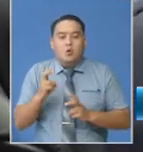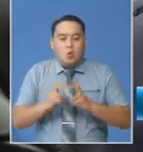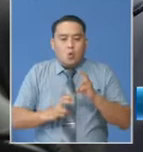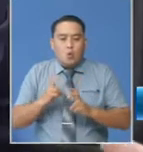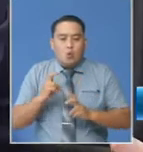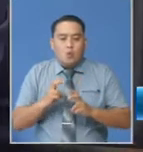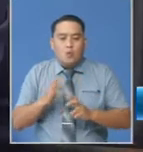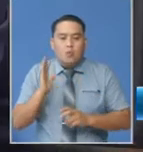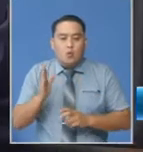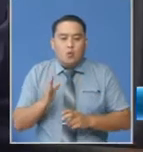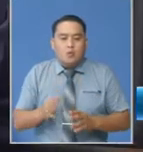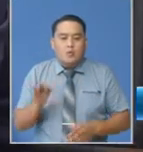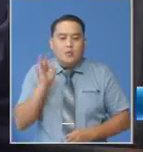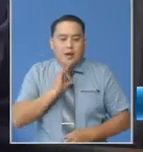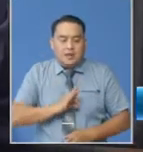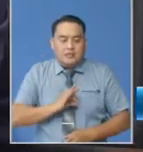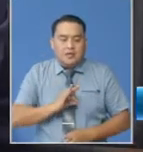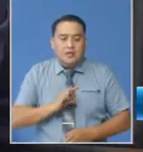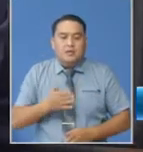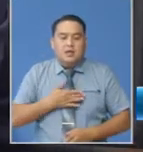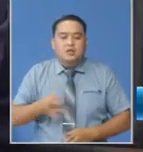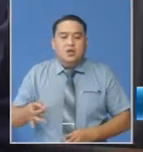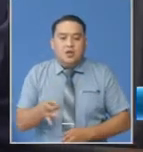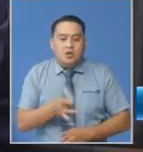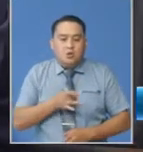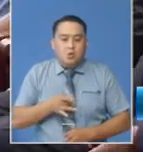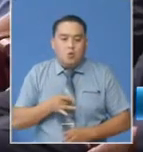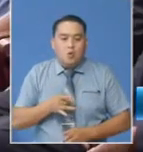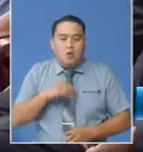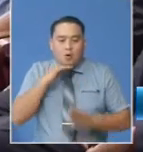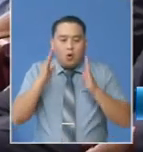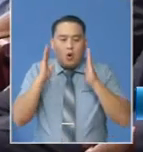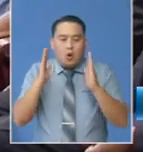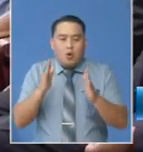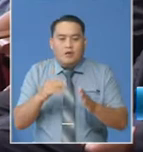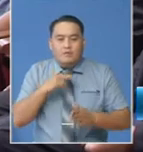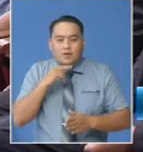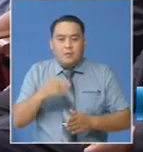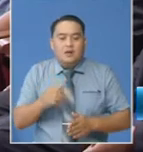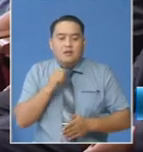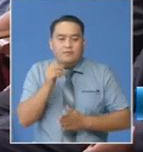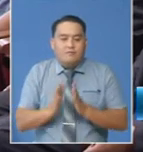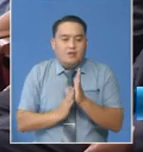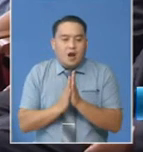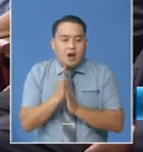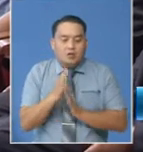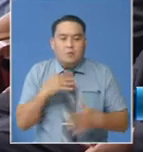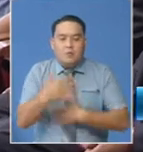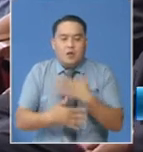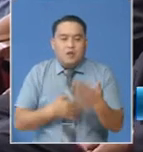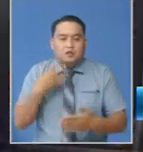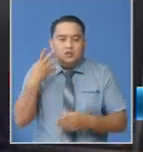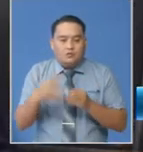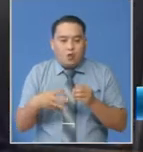культуры будет весьма полезен. Наш регион, как известно, тоже уделяет особое внимание выращиванию и переработке